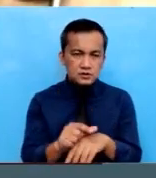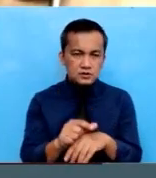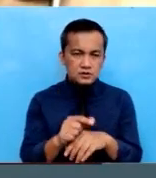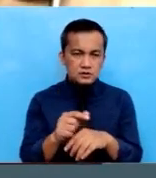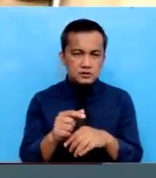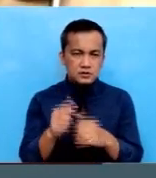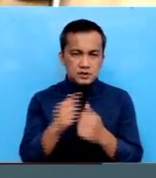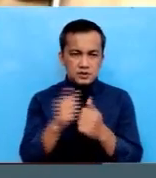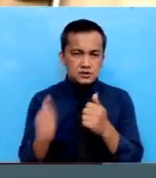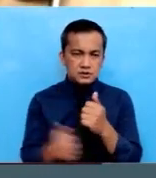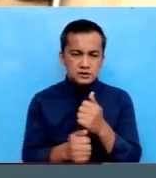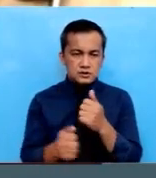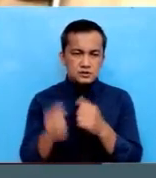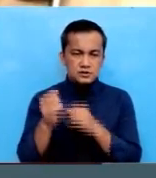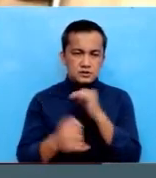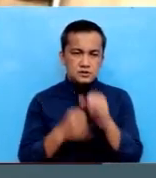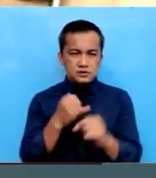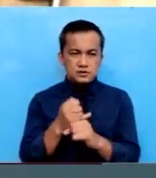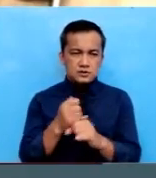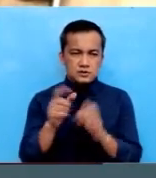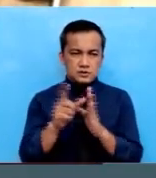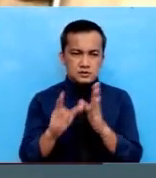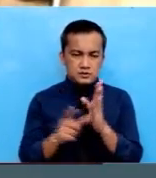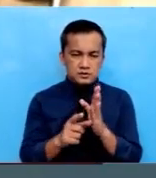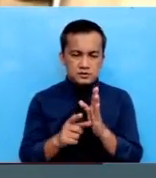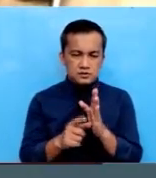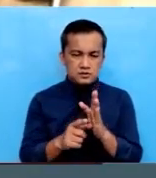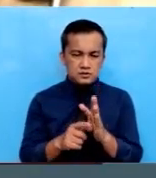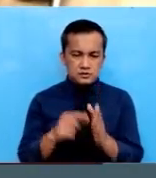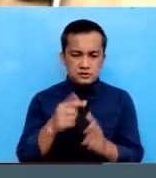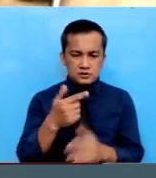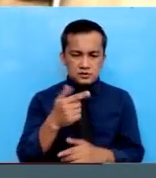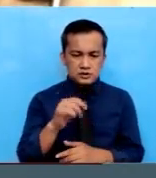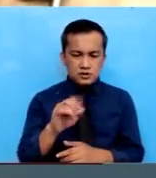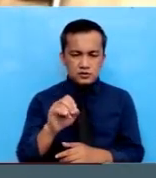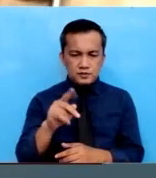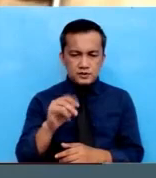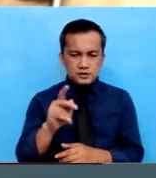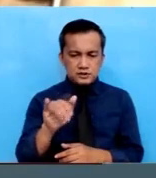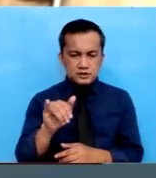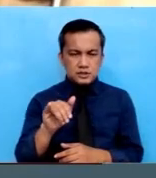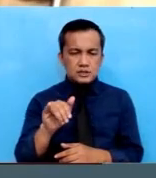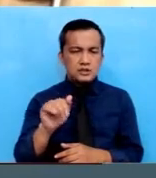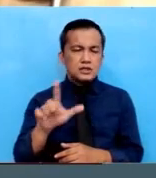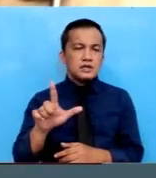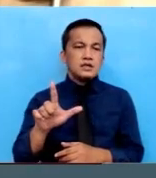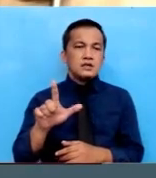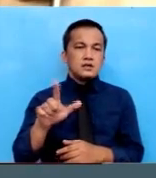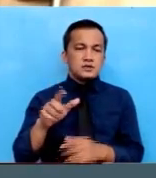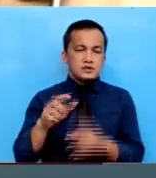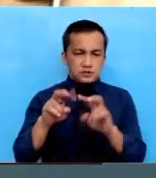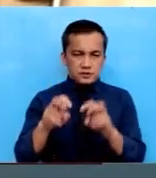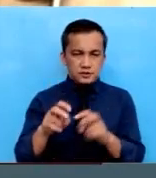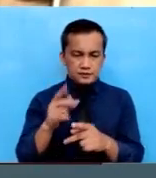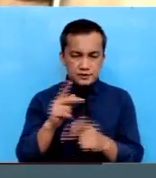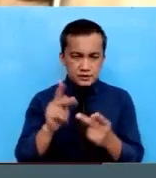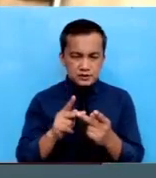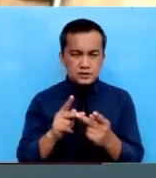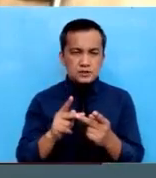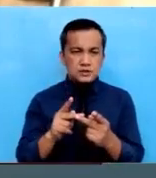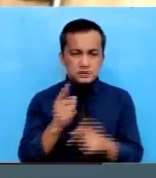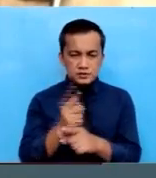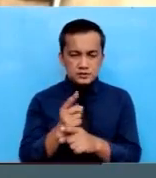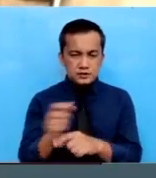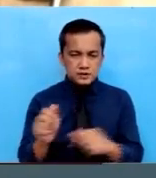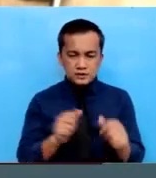international law, a geophysical survey is perfectly legitimate activity in any